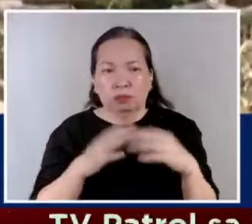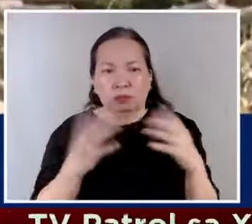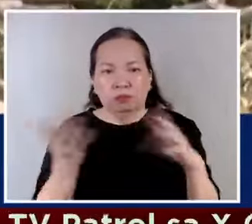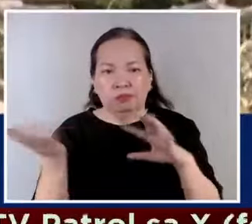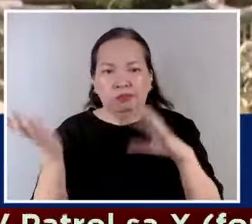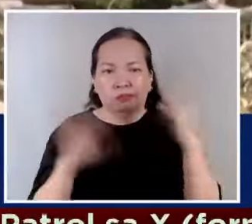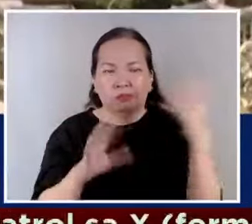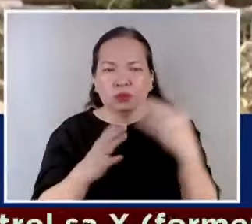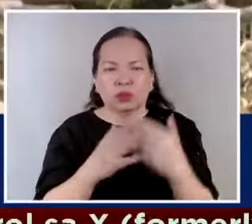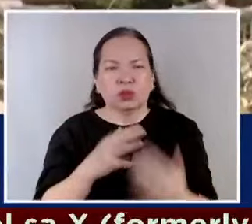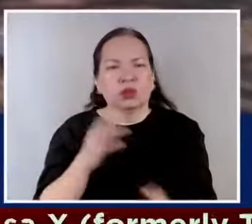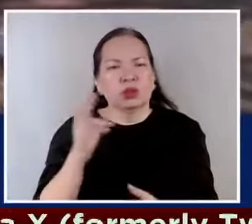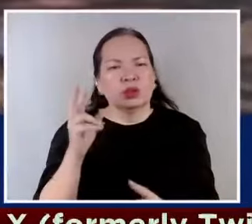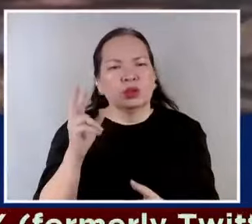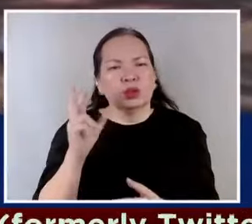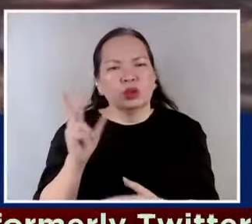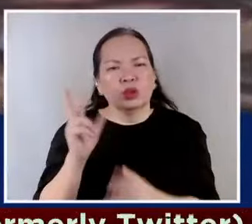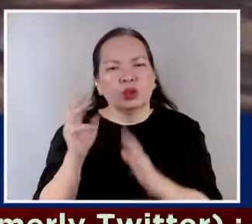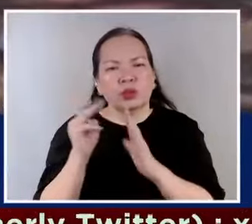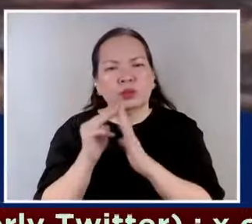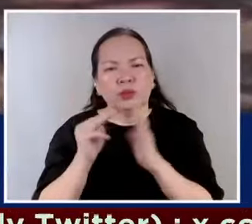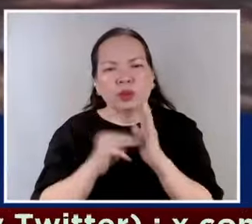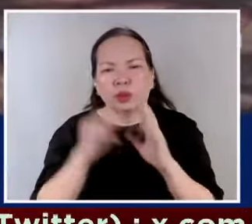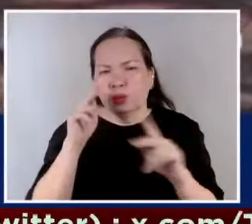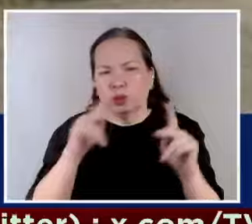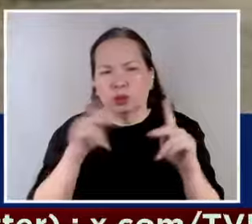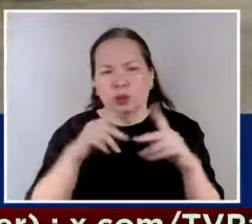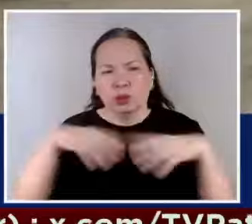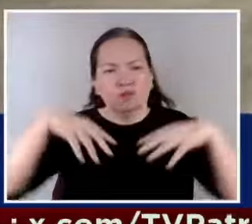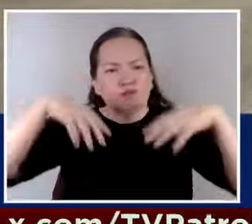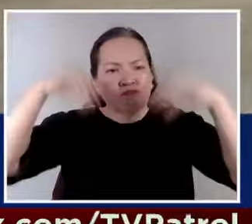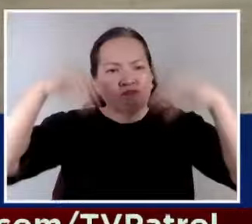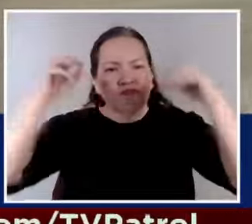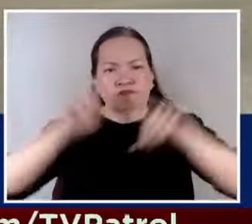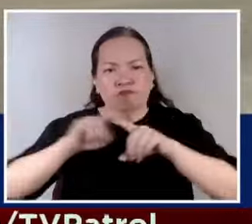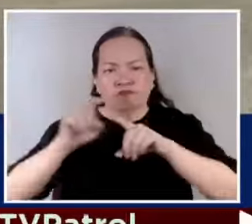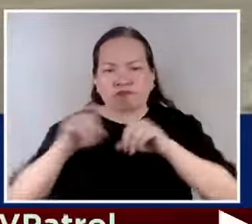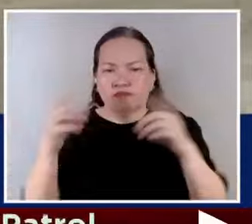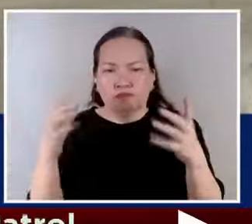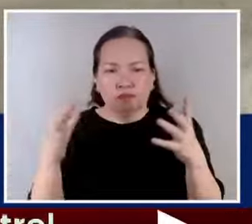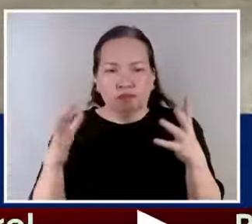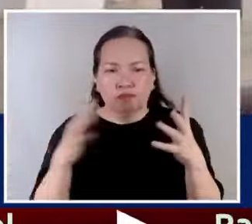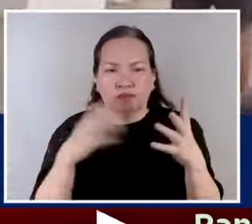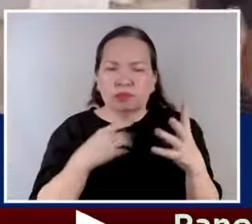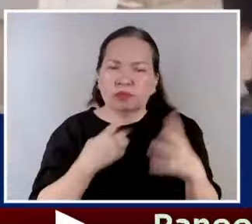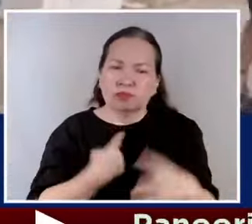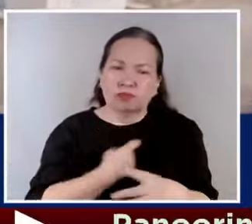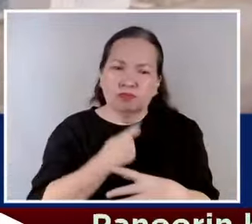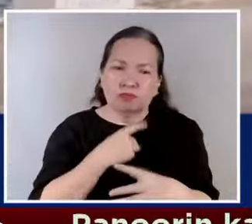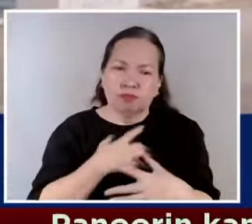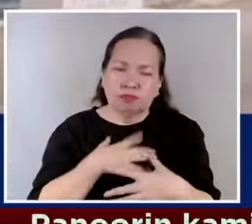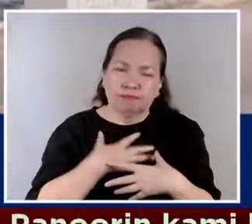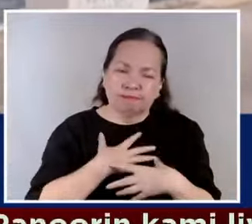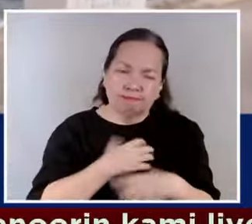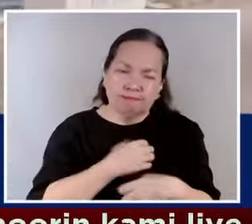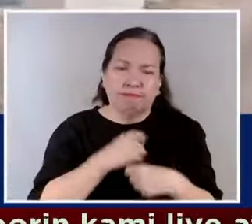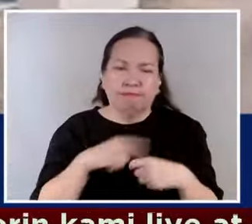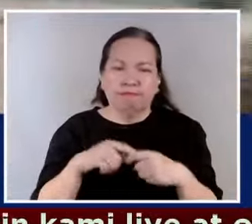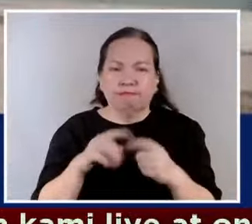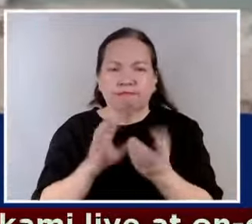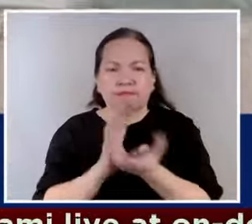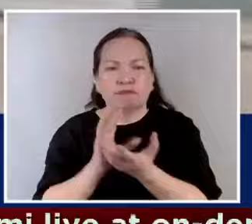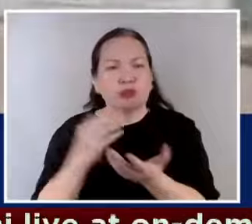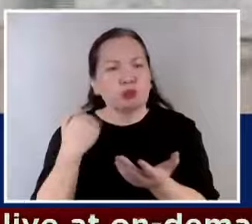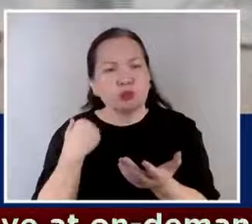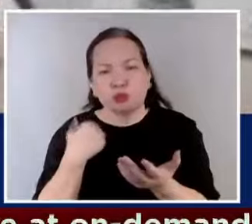higit 3 milyong residente ang nawala ng kuryente. Masaklap ito sa mga komunidad na hindi pa lubos